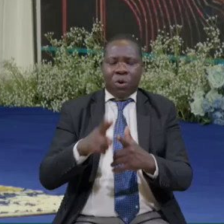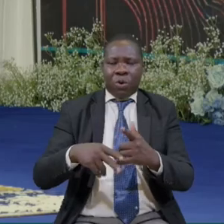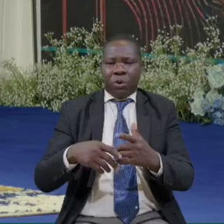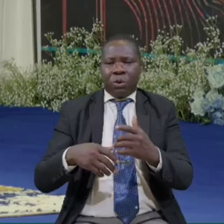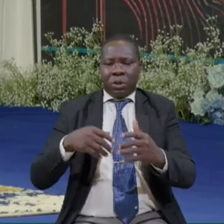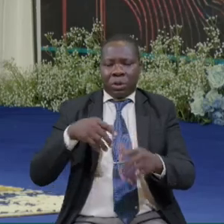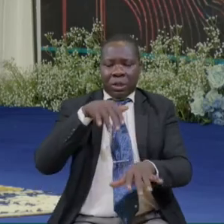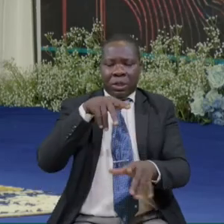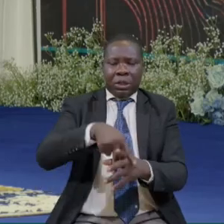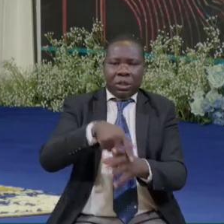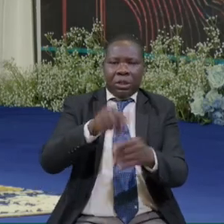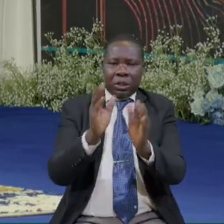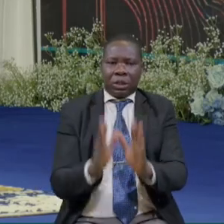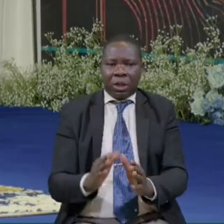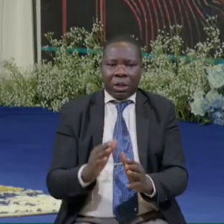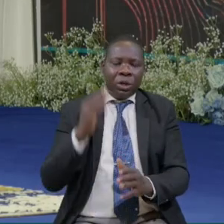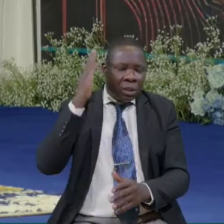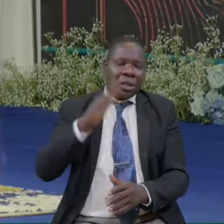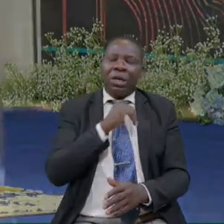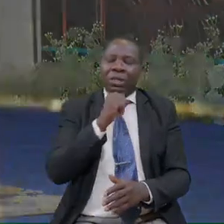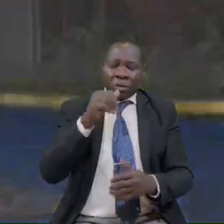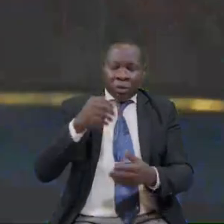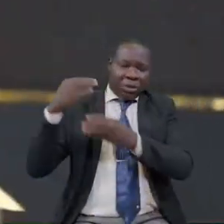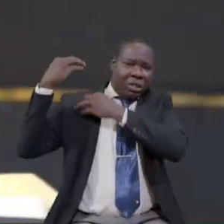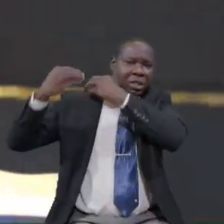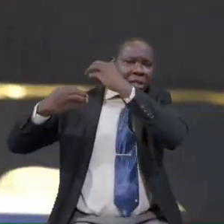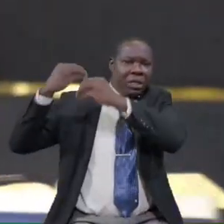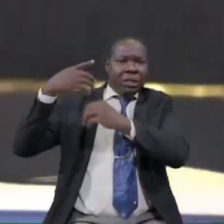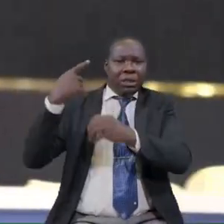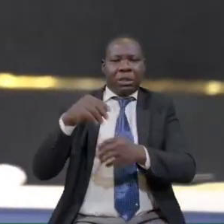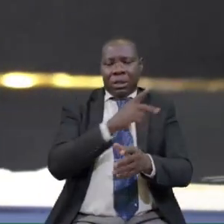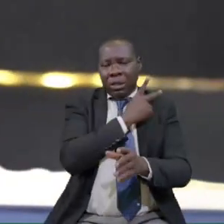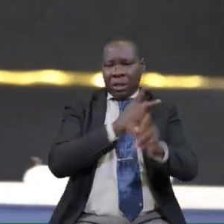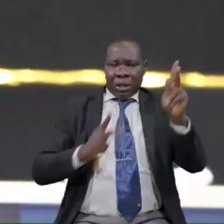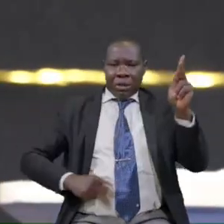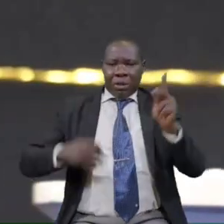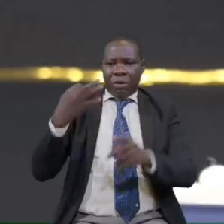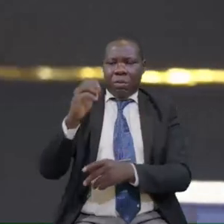ravisseurs, n'hériteront le royaume de Dieu.